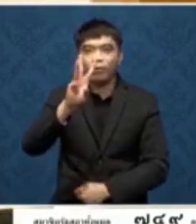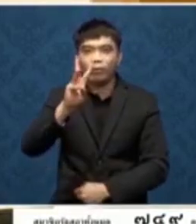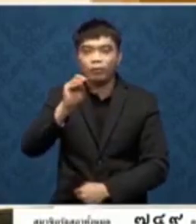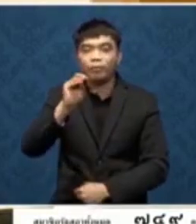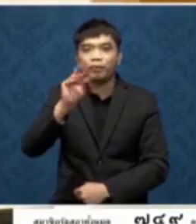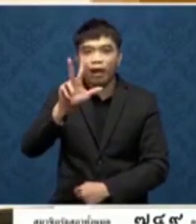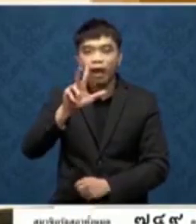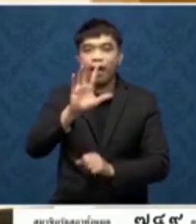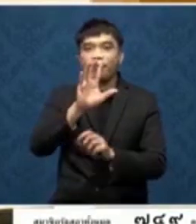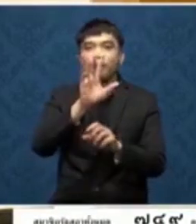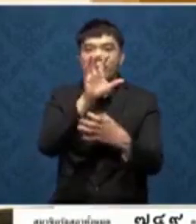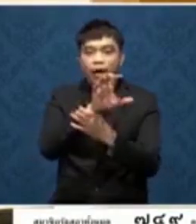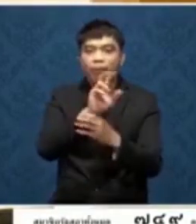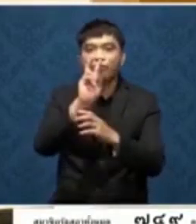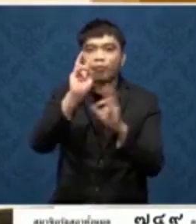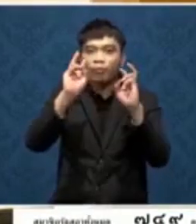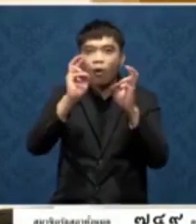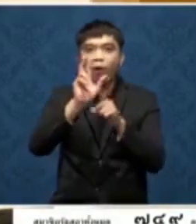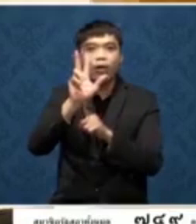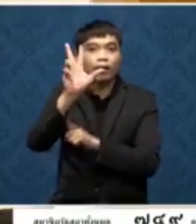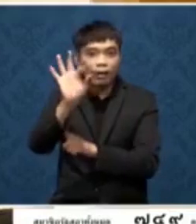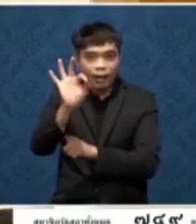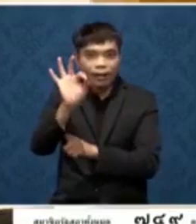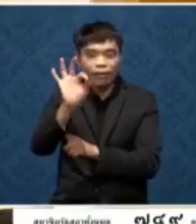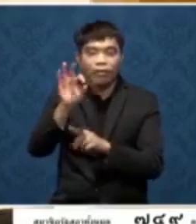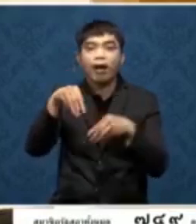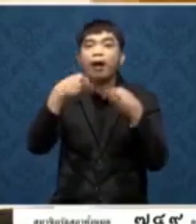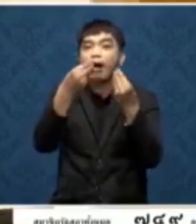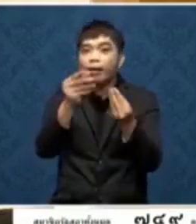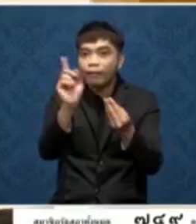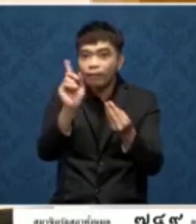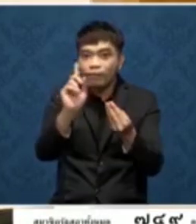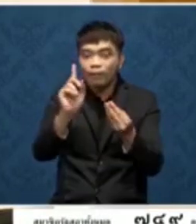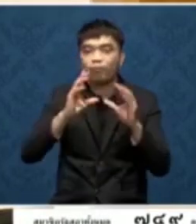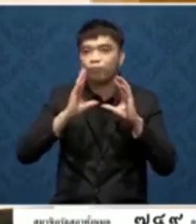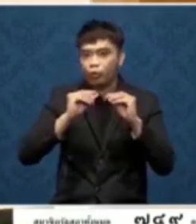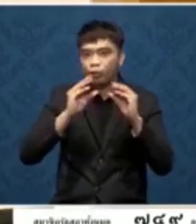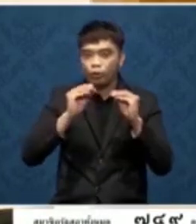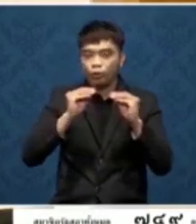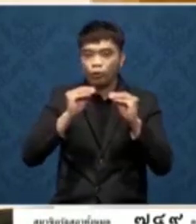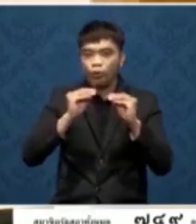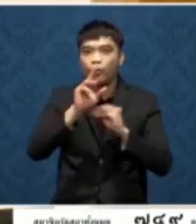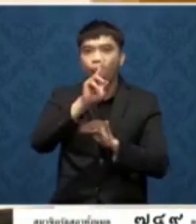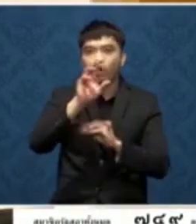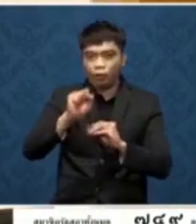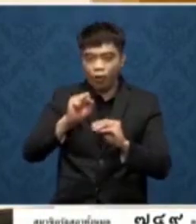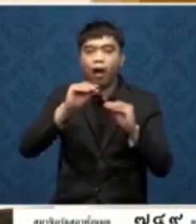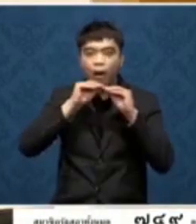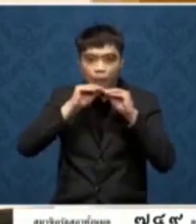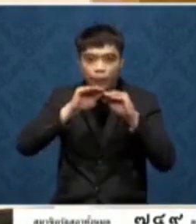ครับข้อ9กำหนดให้การประชุมรัฐสภานั้นให้เป็นการเปิดเผ